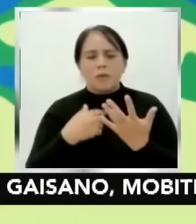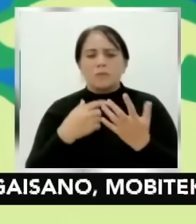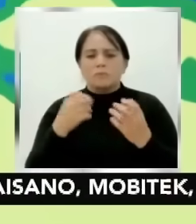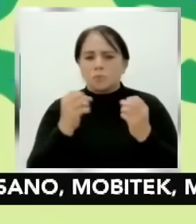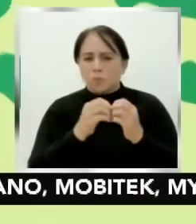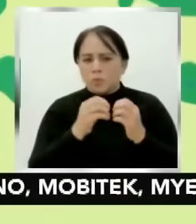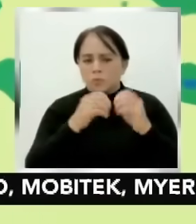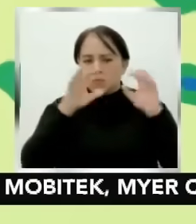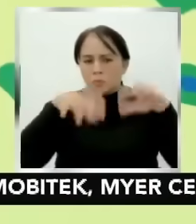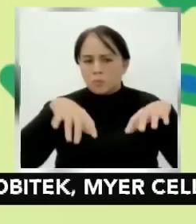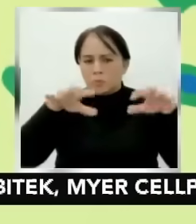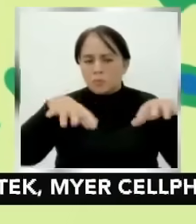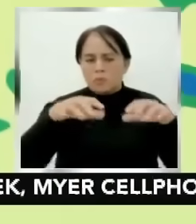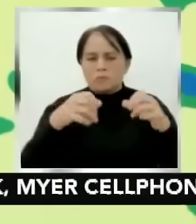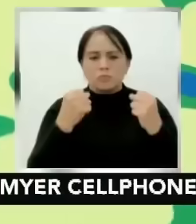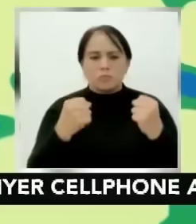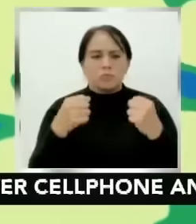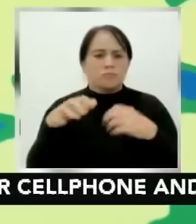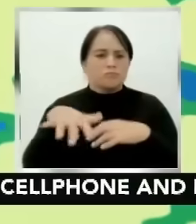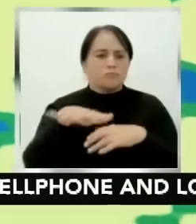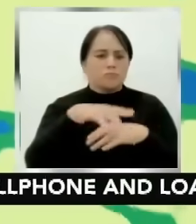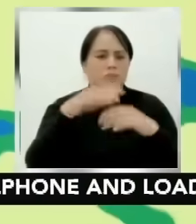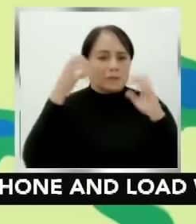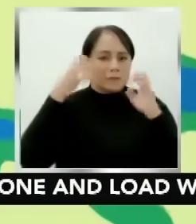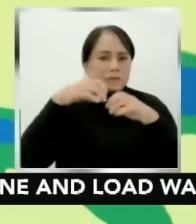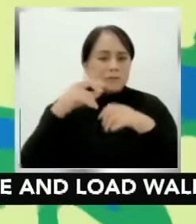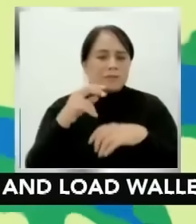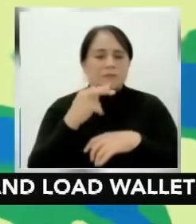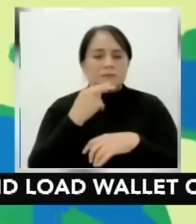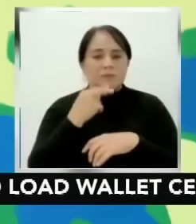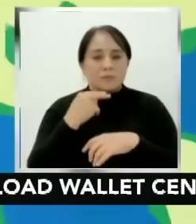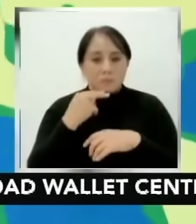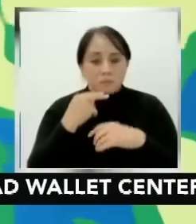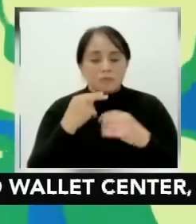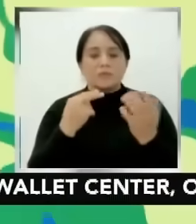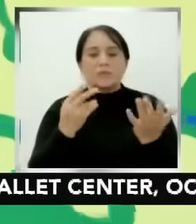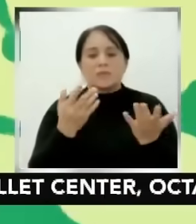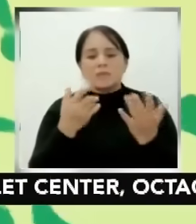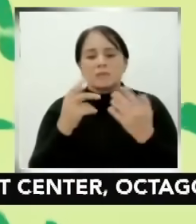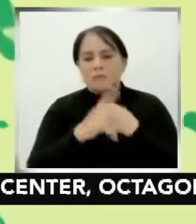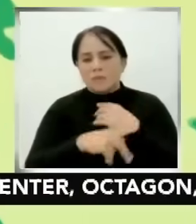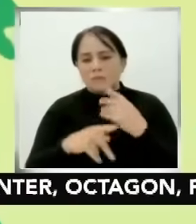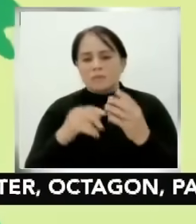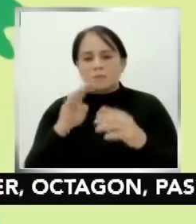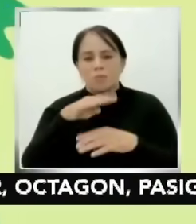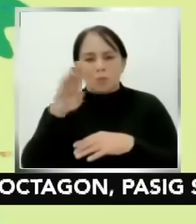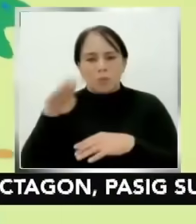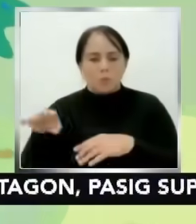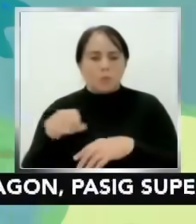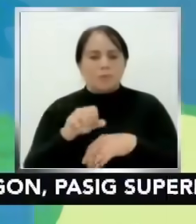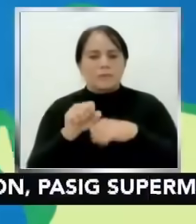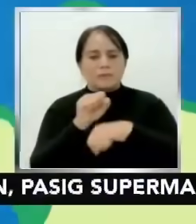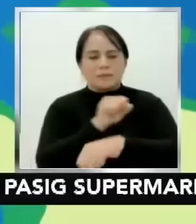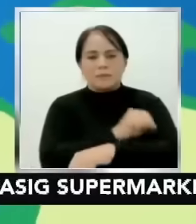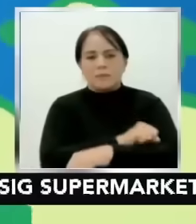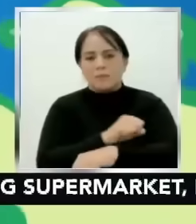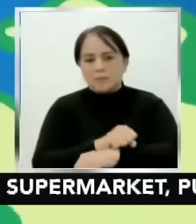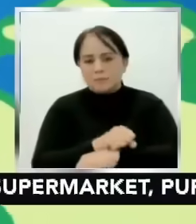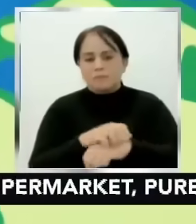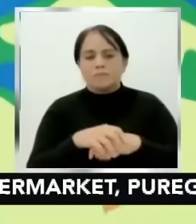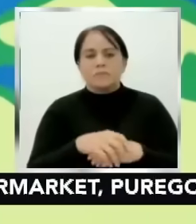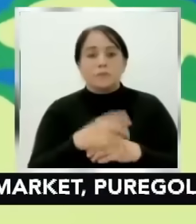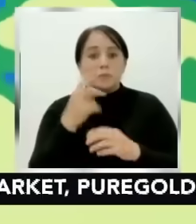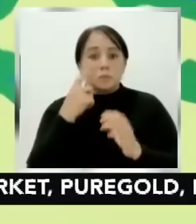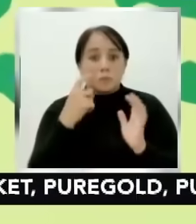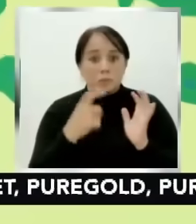at may malalakas na ulan na dapat asahan dito sa Negros Provinces, Bohol at Samar Provinces. Kung mapapansin ho ninyo